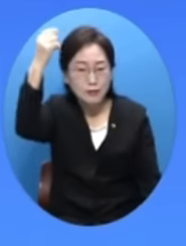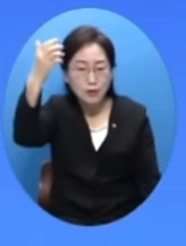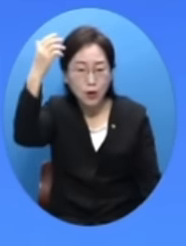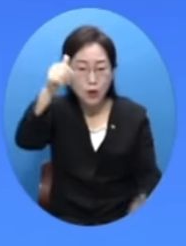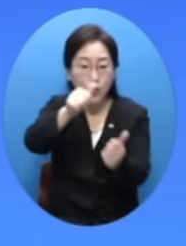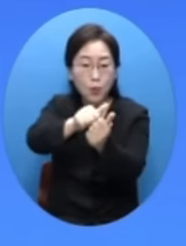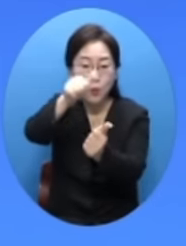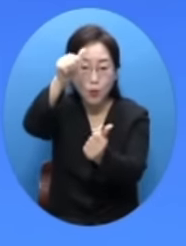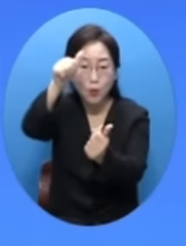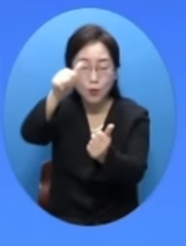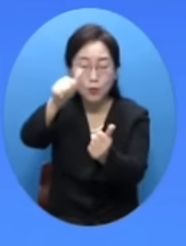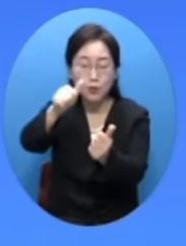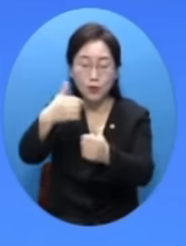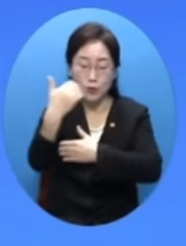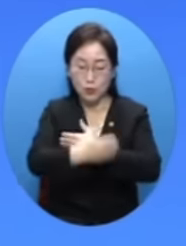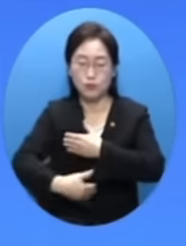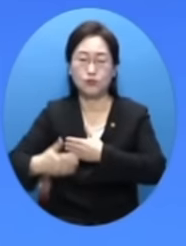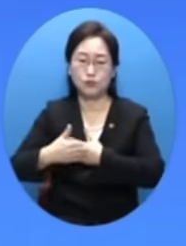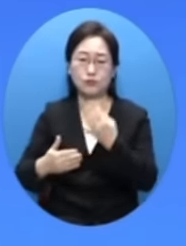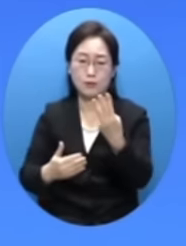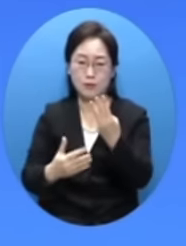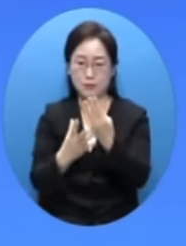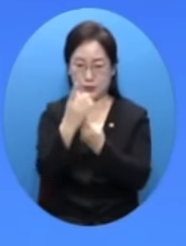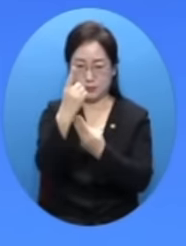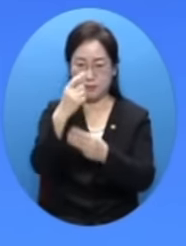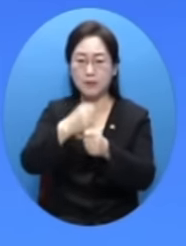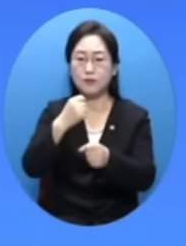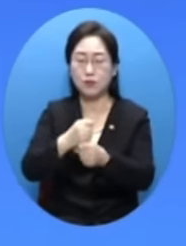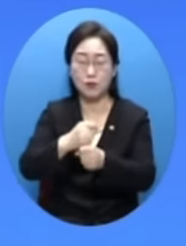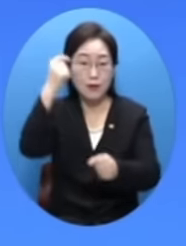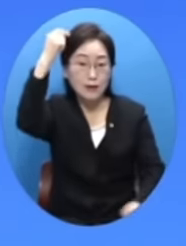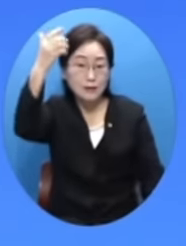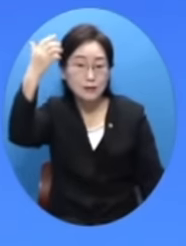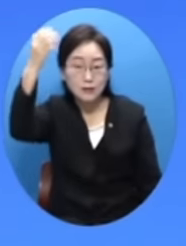혼과 육으로 지어져 있는데 이 영은